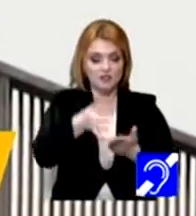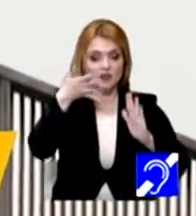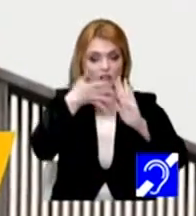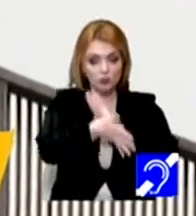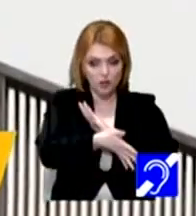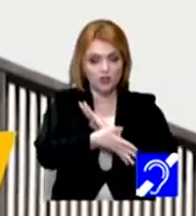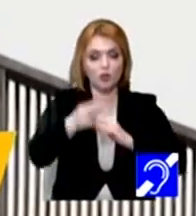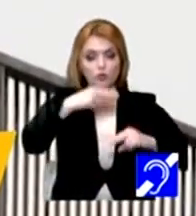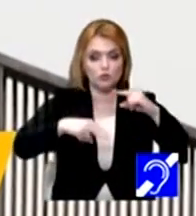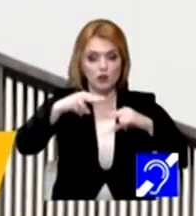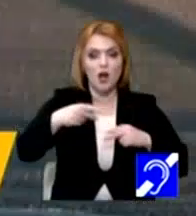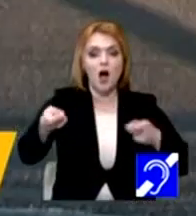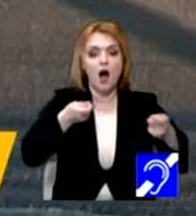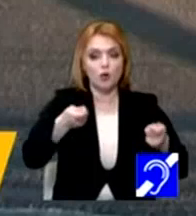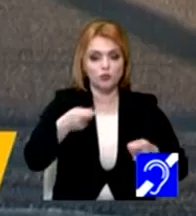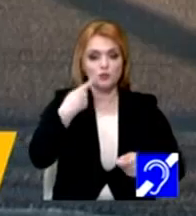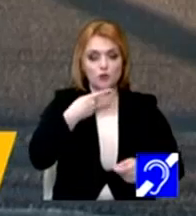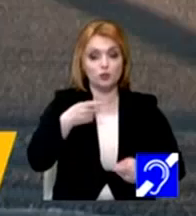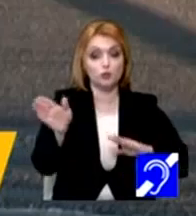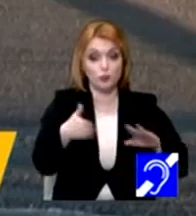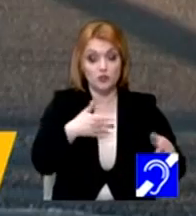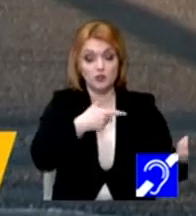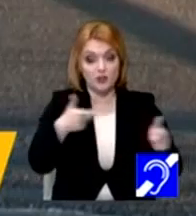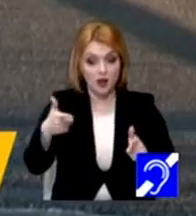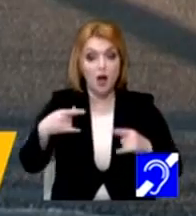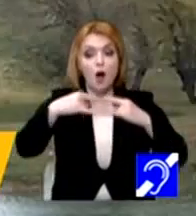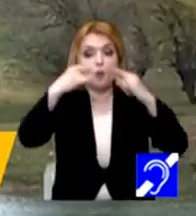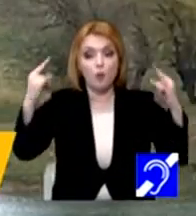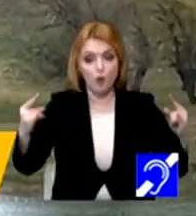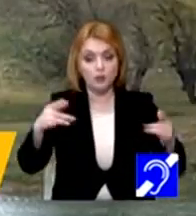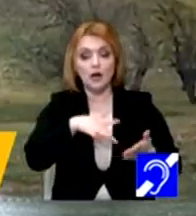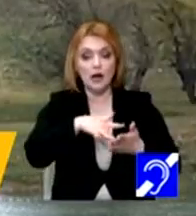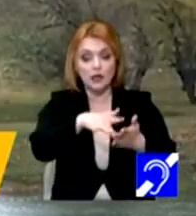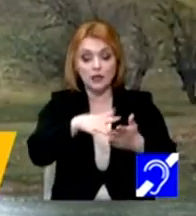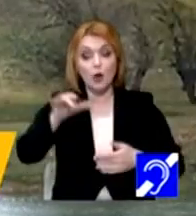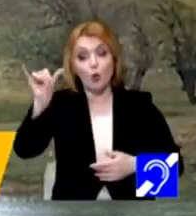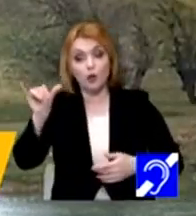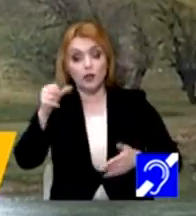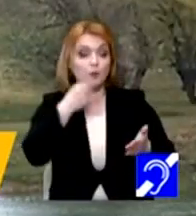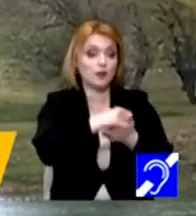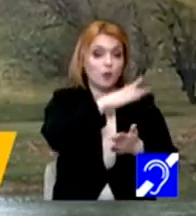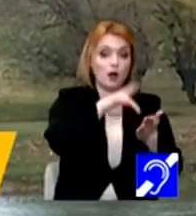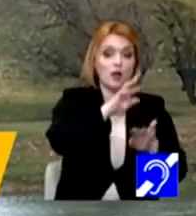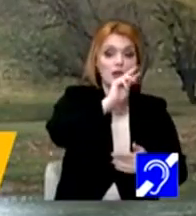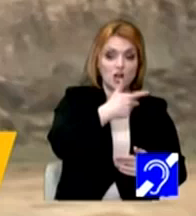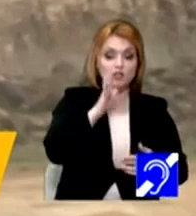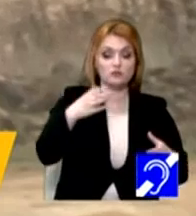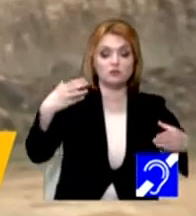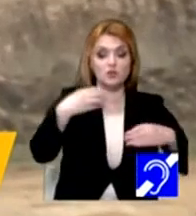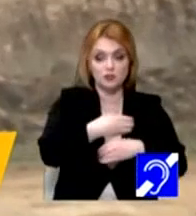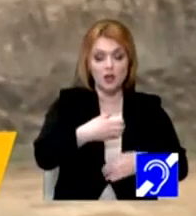construcție. Autoritățile susțin că după ce va fi gata, podul, călătoria de la Ungheni până la Iași, va fi mai scurtă